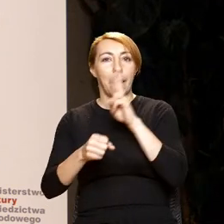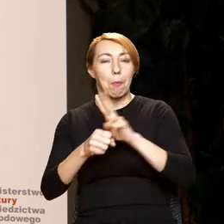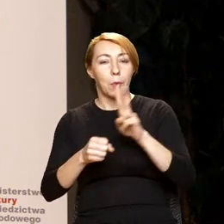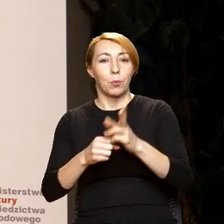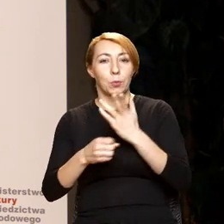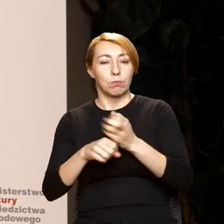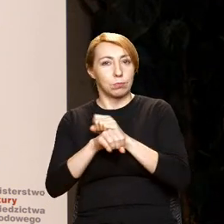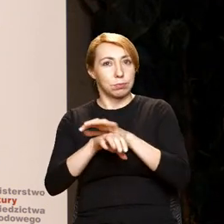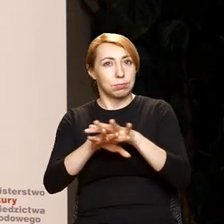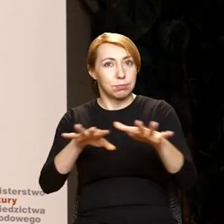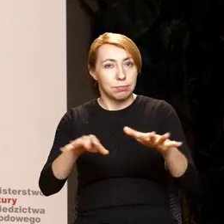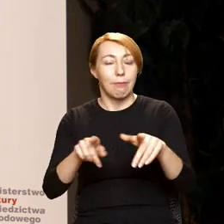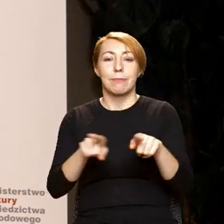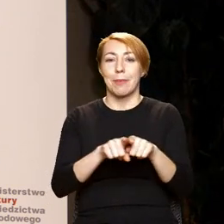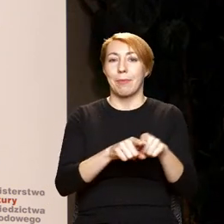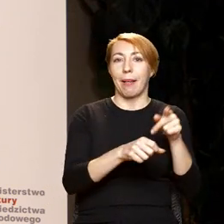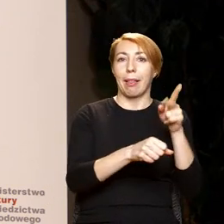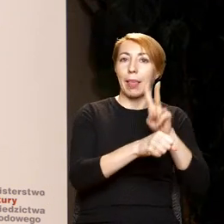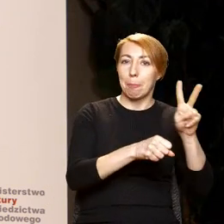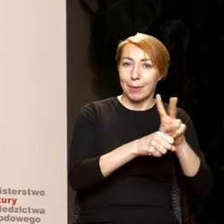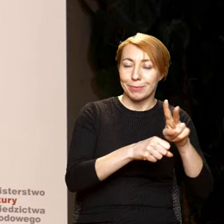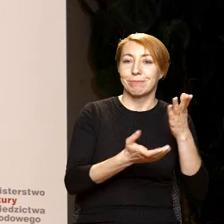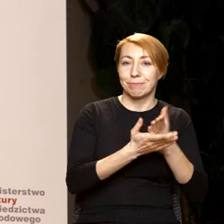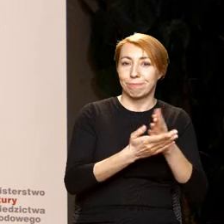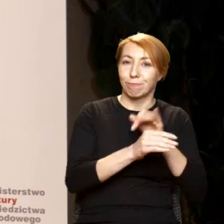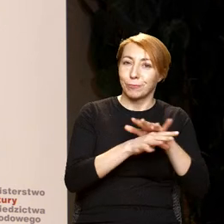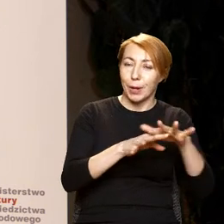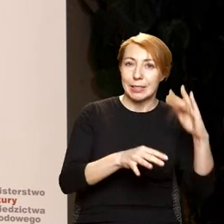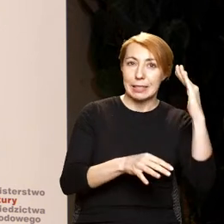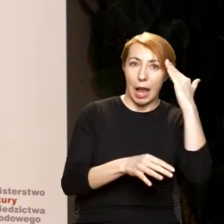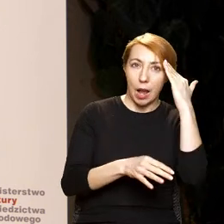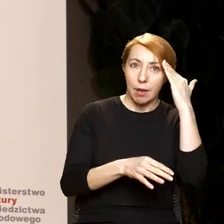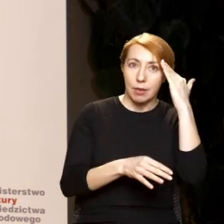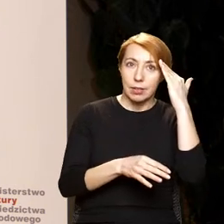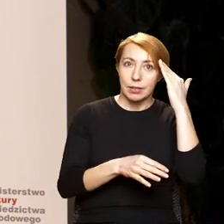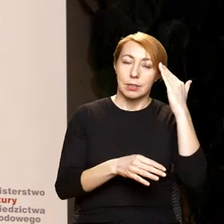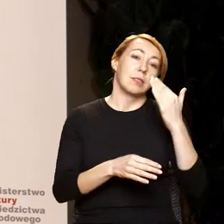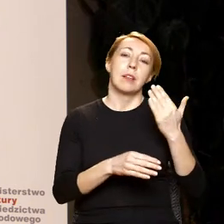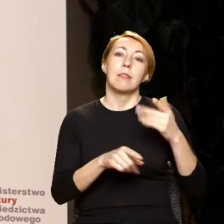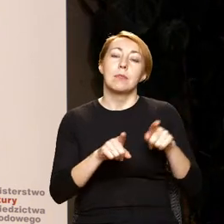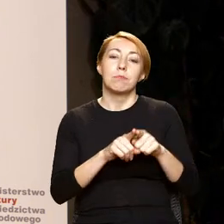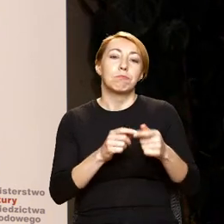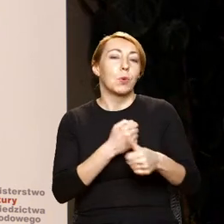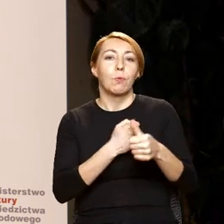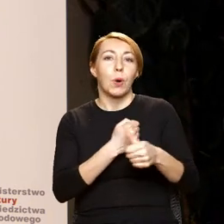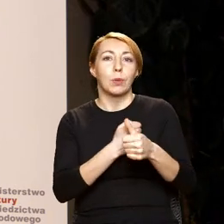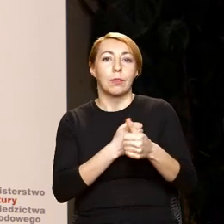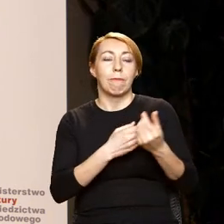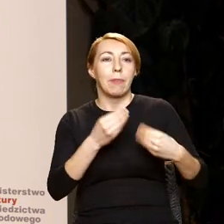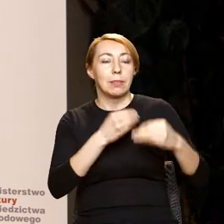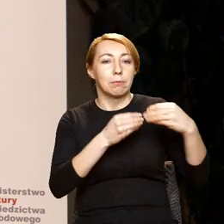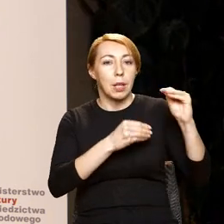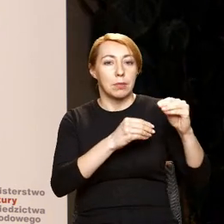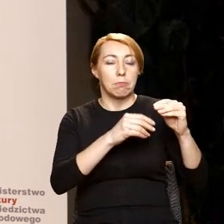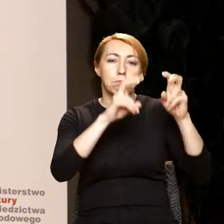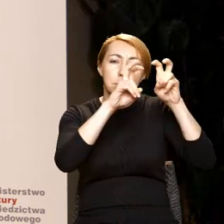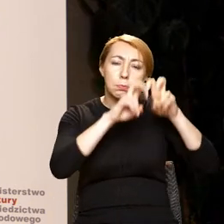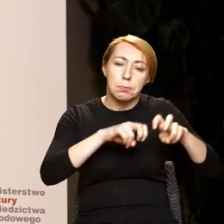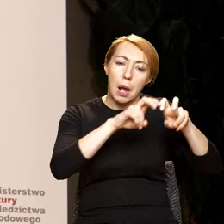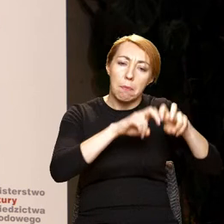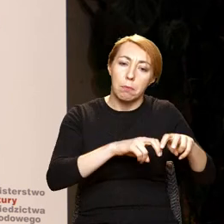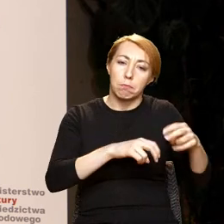znane również w Japonii dzięki pojawiającej się coraz większej liczbie opracowań na jego